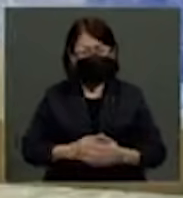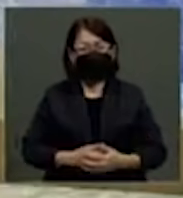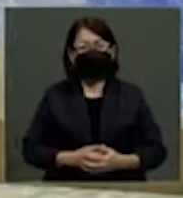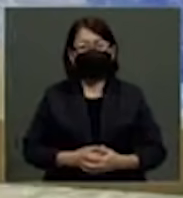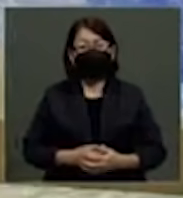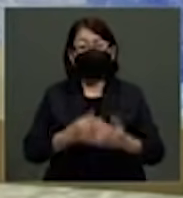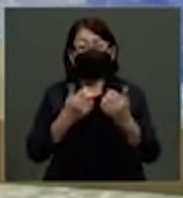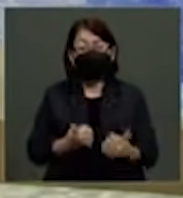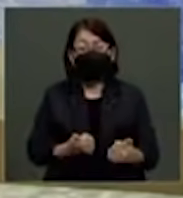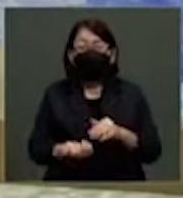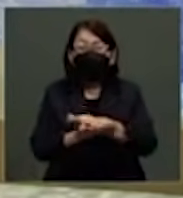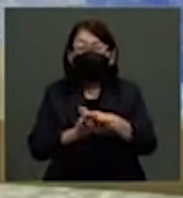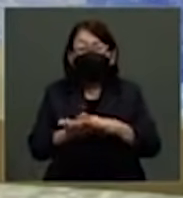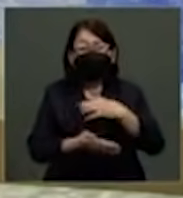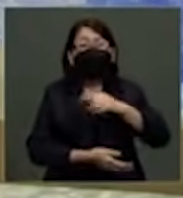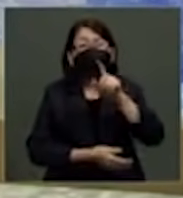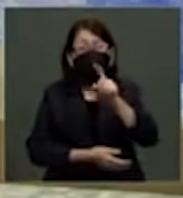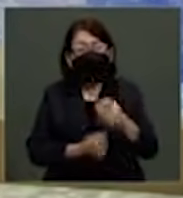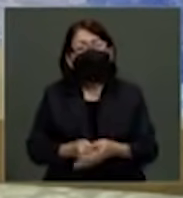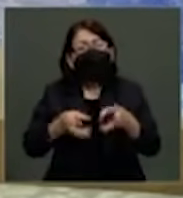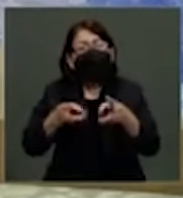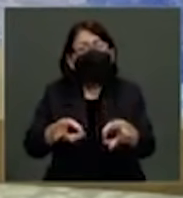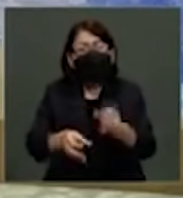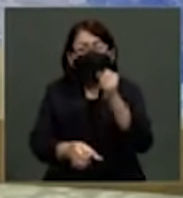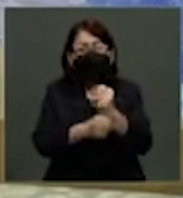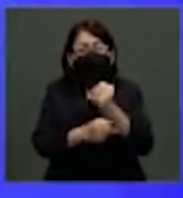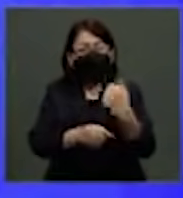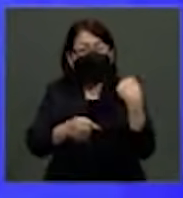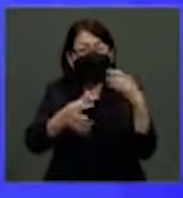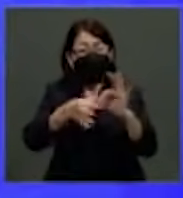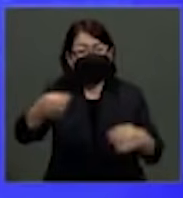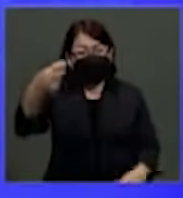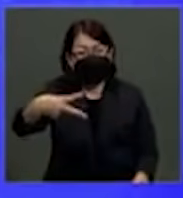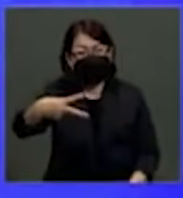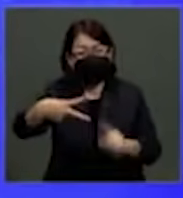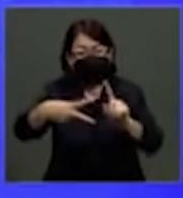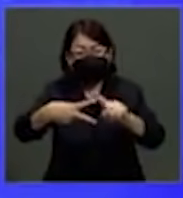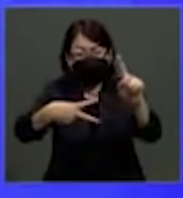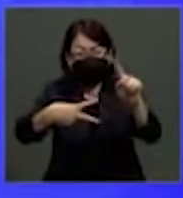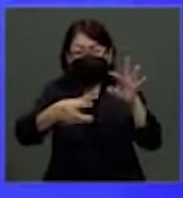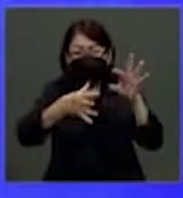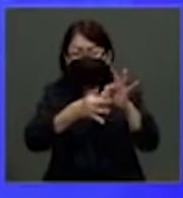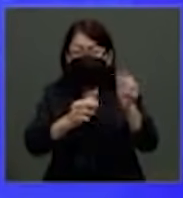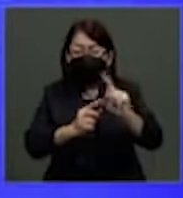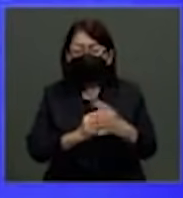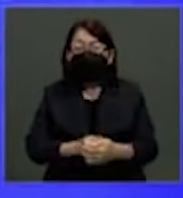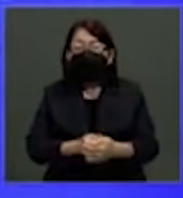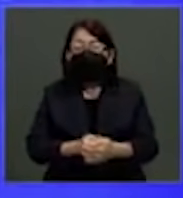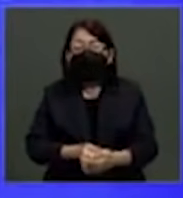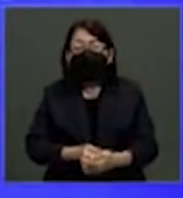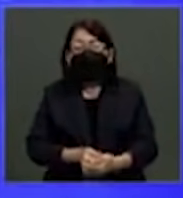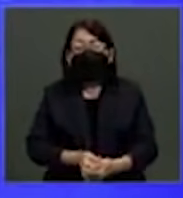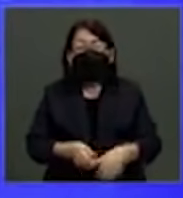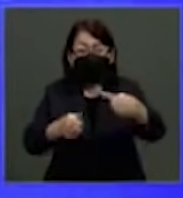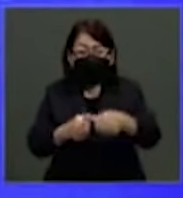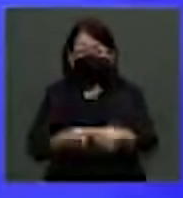ขอขอบพระคุณในความร่วมมือในการที่รับฟังตรงนี้ด้วยนะครับขอบพระคุณครับ ค่ะเบื้องต้นขออนุญาตถามถึงแนวทางปฏิบั